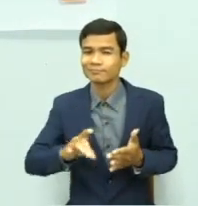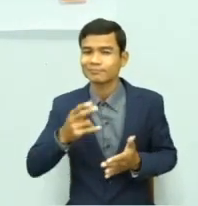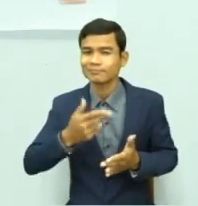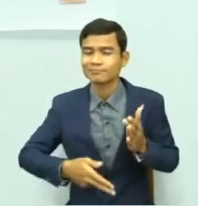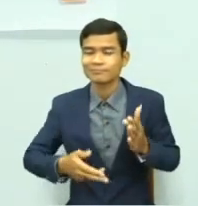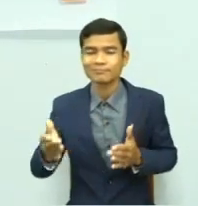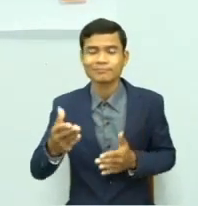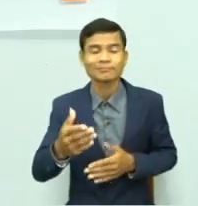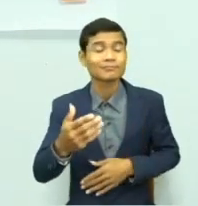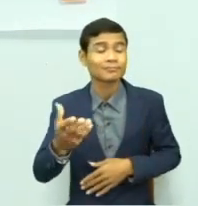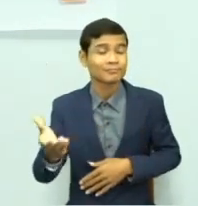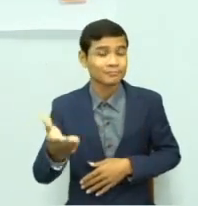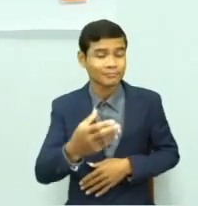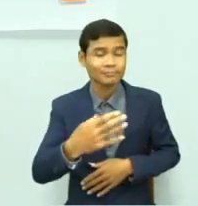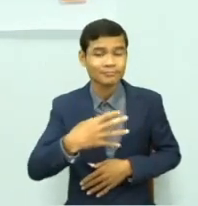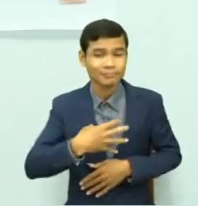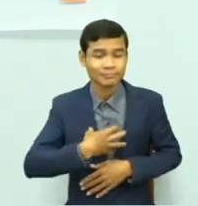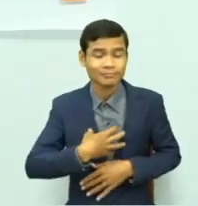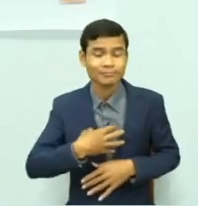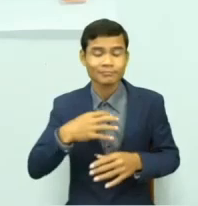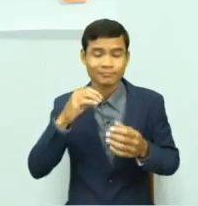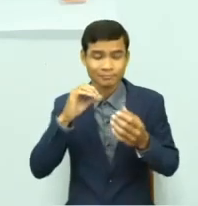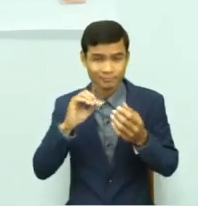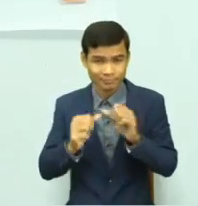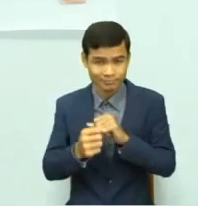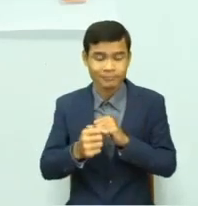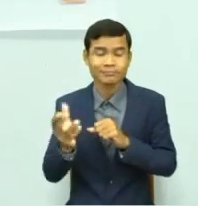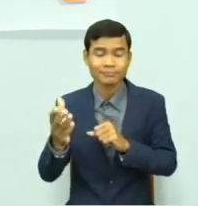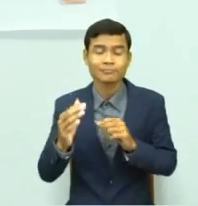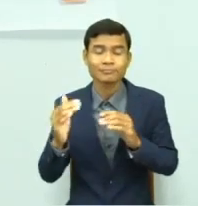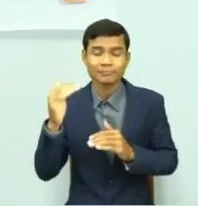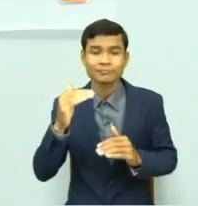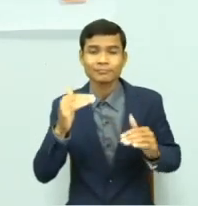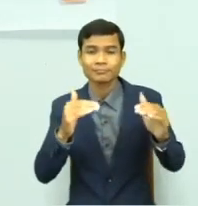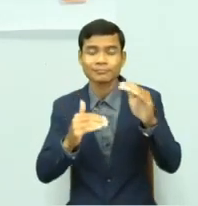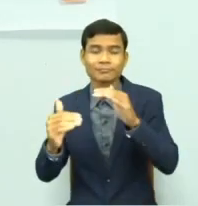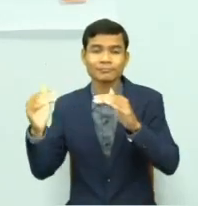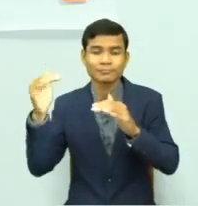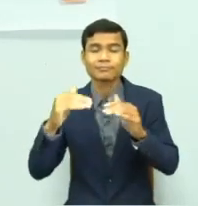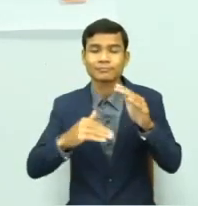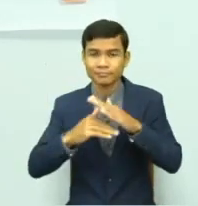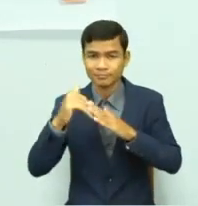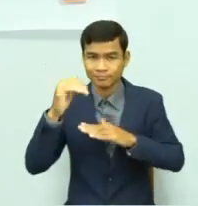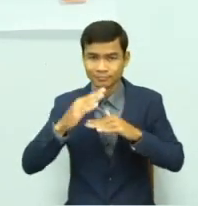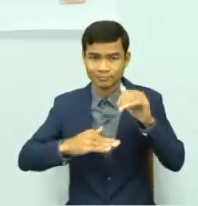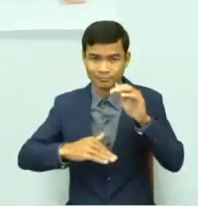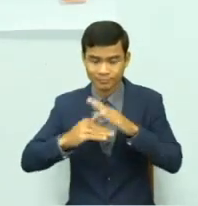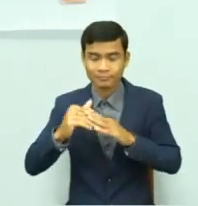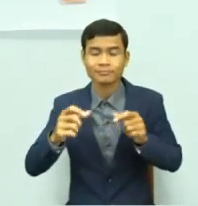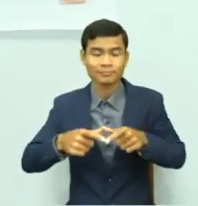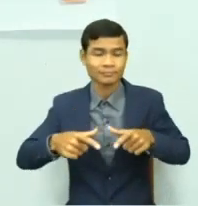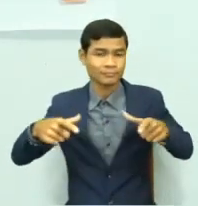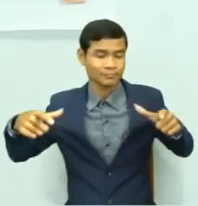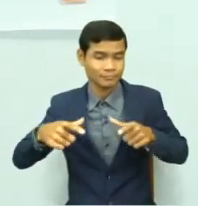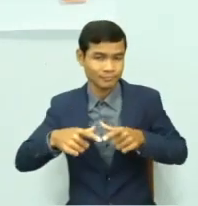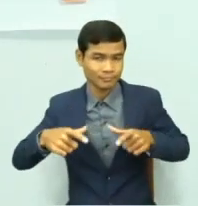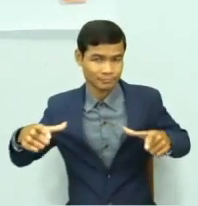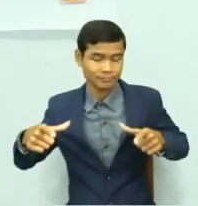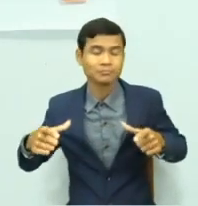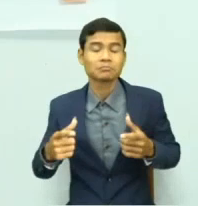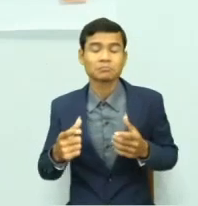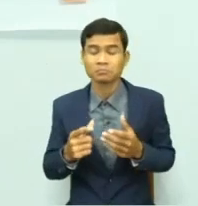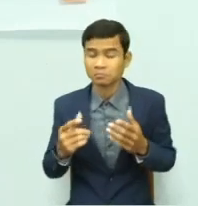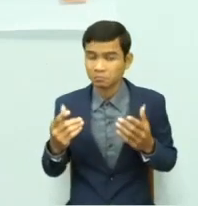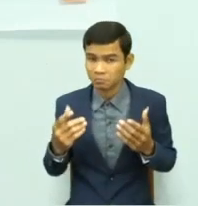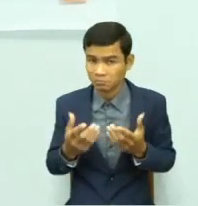pru huay bàn chì con chẳng khai khuôn rồi bà con chàng tớ chì nè co sang sna đầy thông thùng chàng